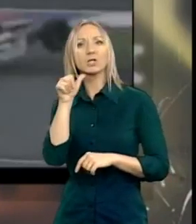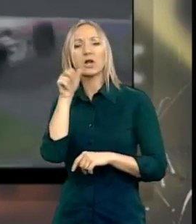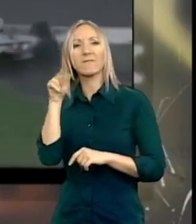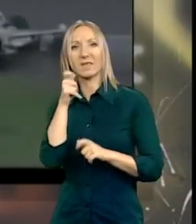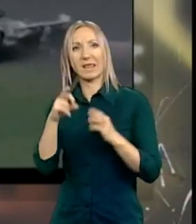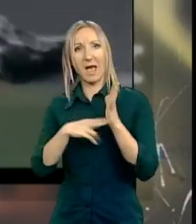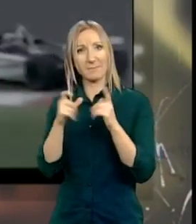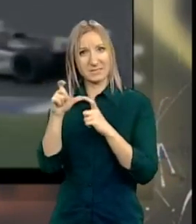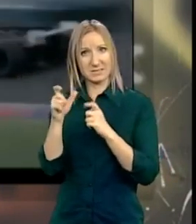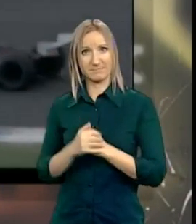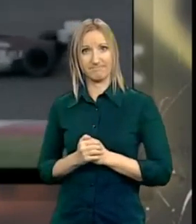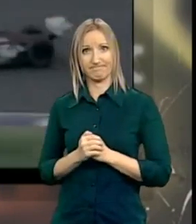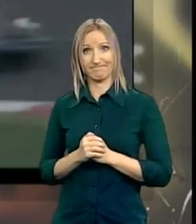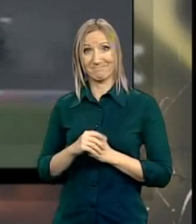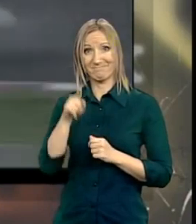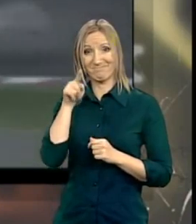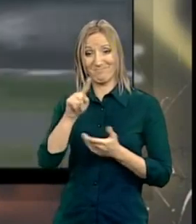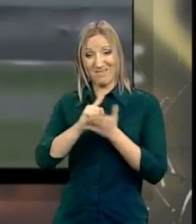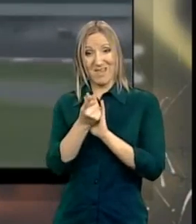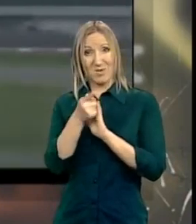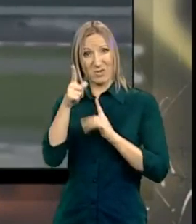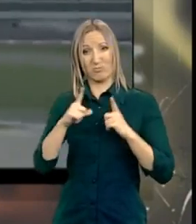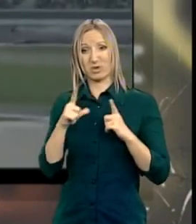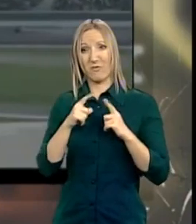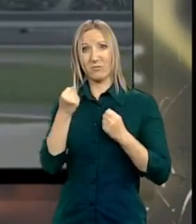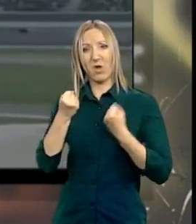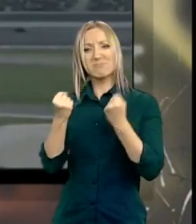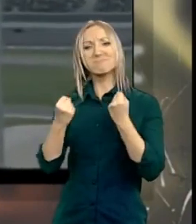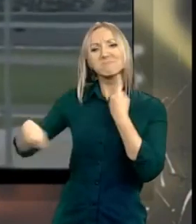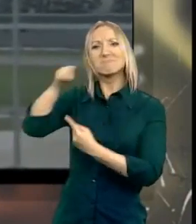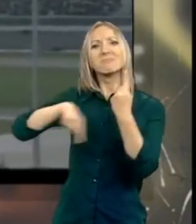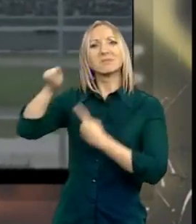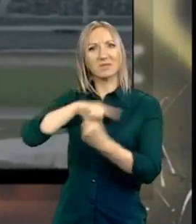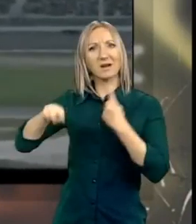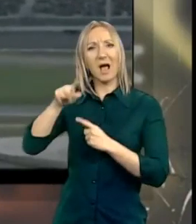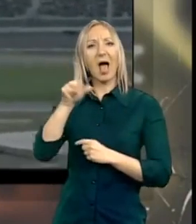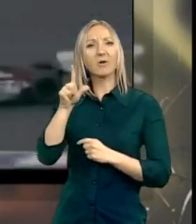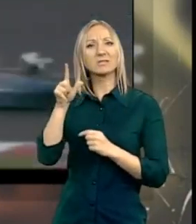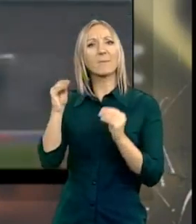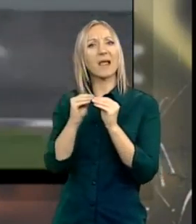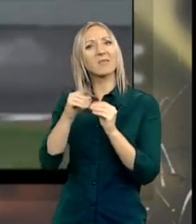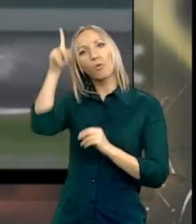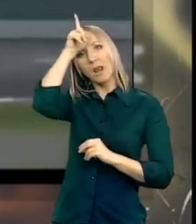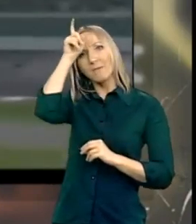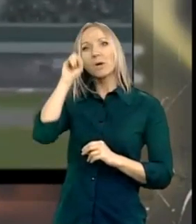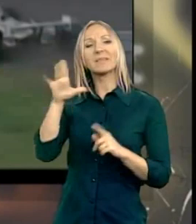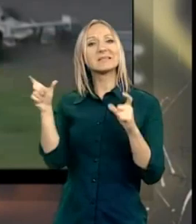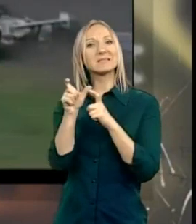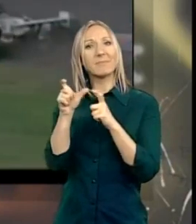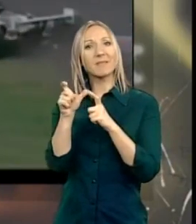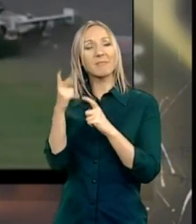Williams. Prvi trenutak u njegovom životu dogodio se na trci Kart serije na stazi Lausitz u Brandenburgu u Nemačku 15.